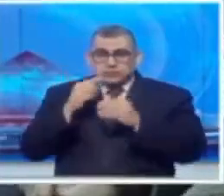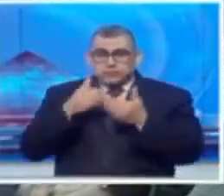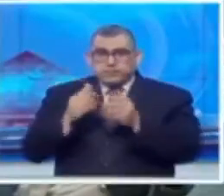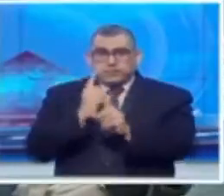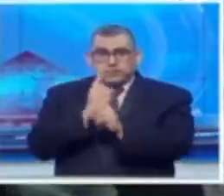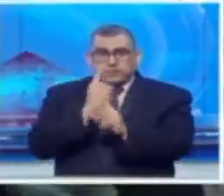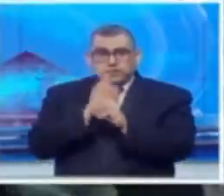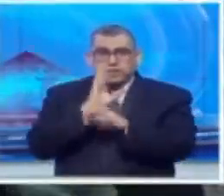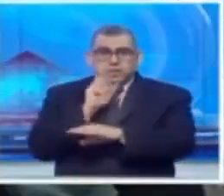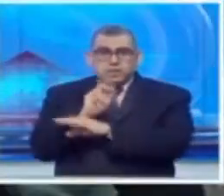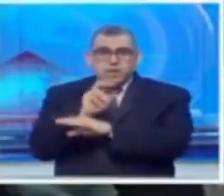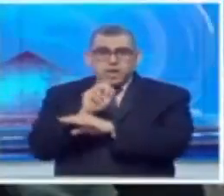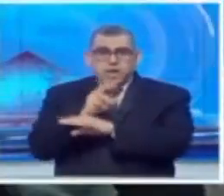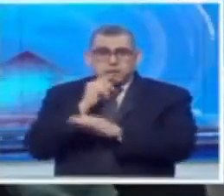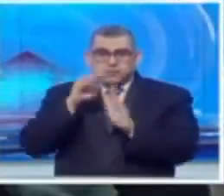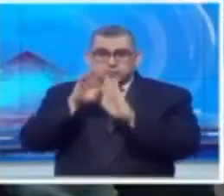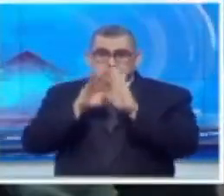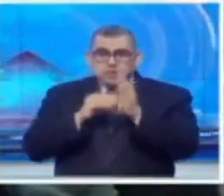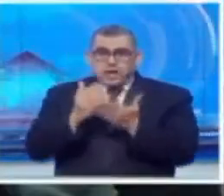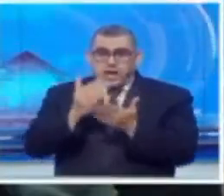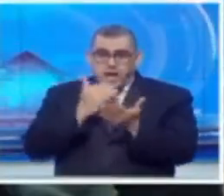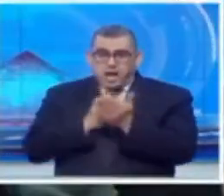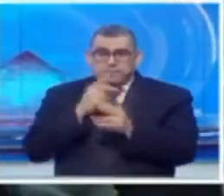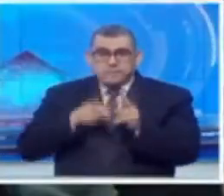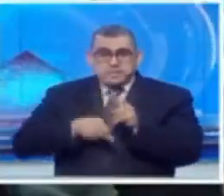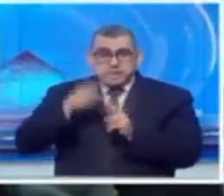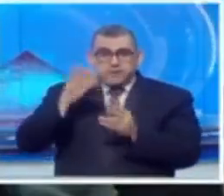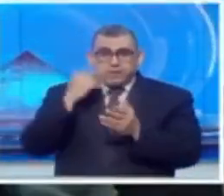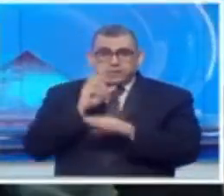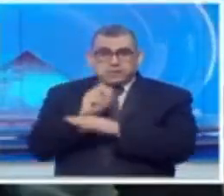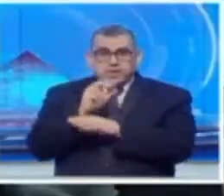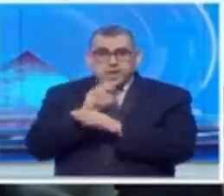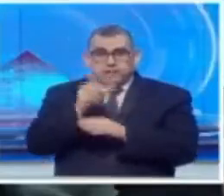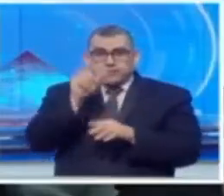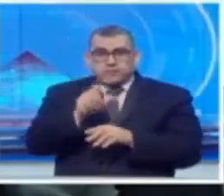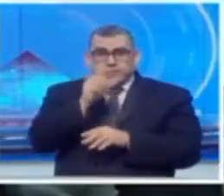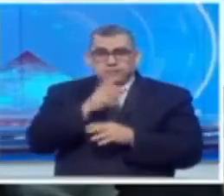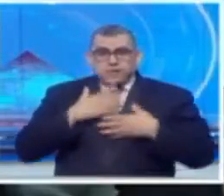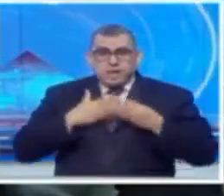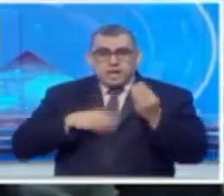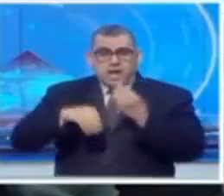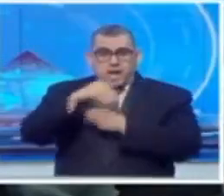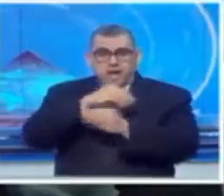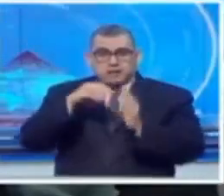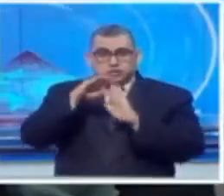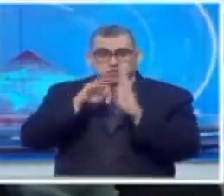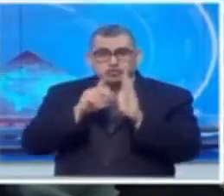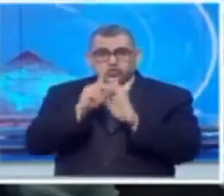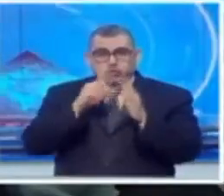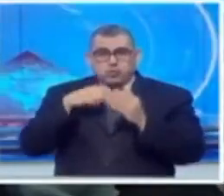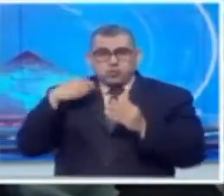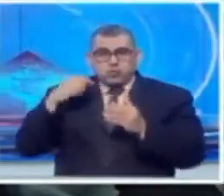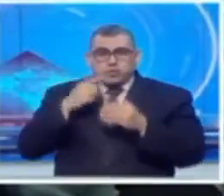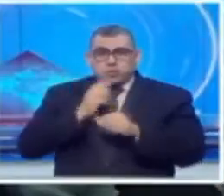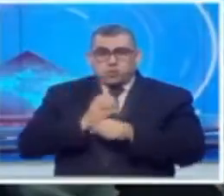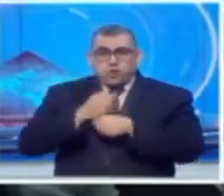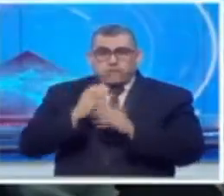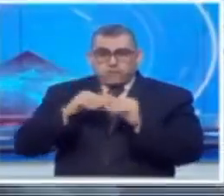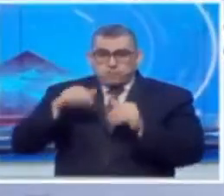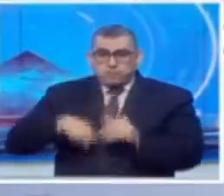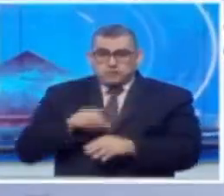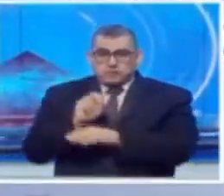لقاءات تدريبية وإعداد مسبق قبل السفر لتدريب الحجاج على المناسك بالتعاون مع وزارة الأوقاف